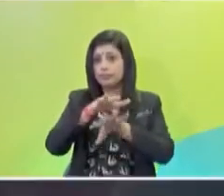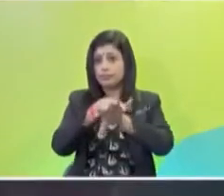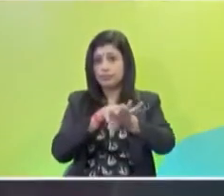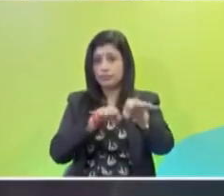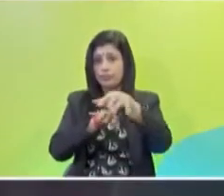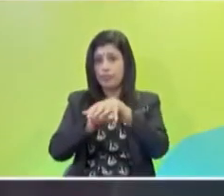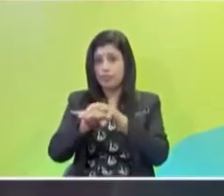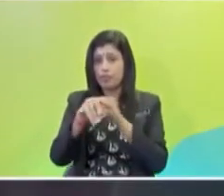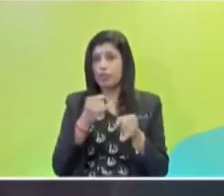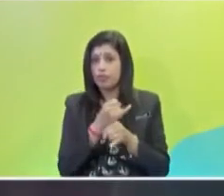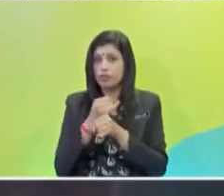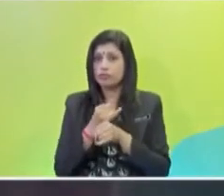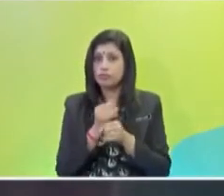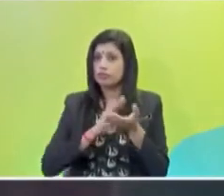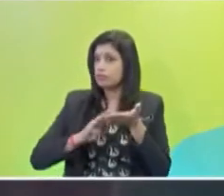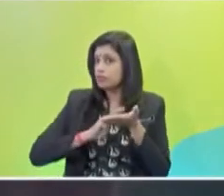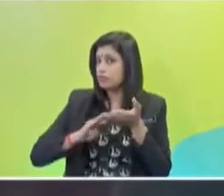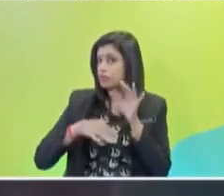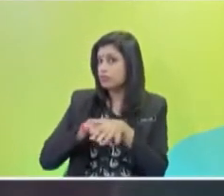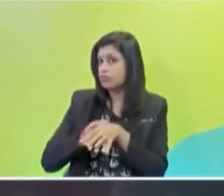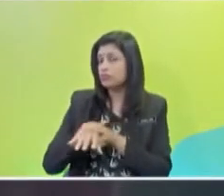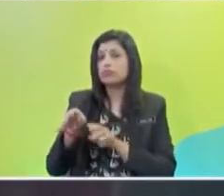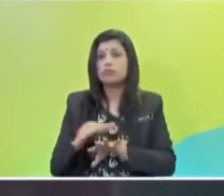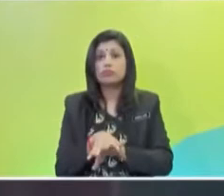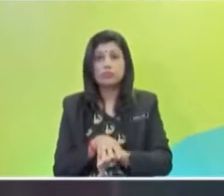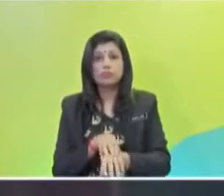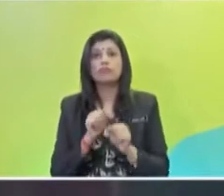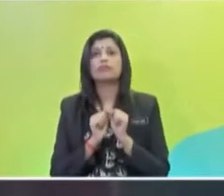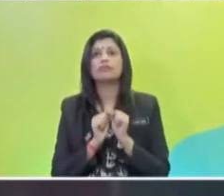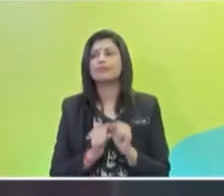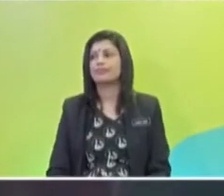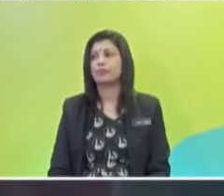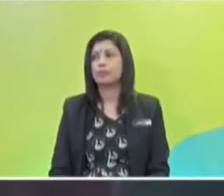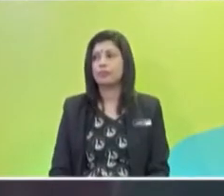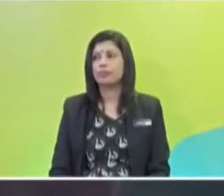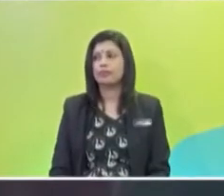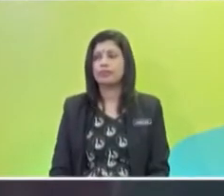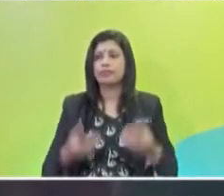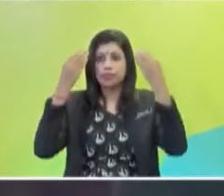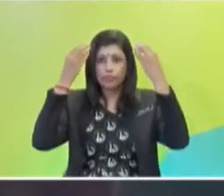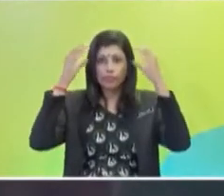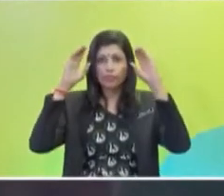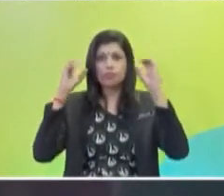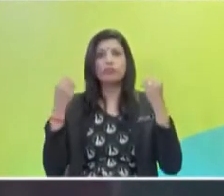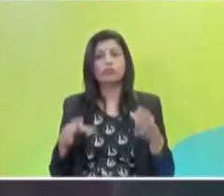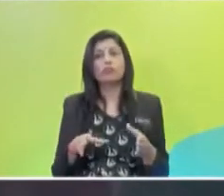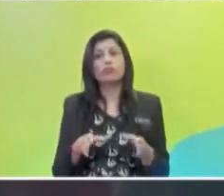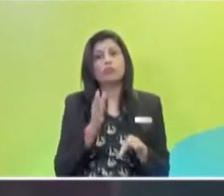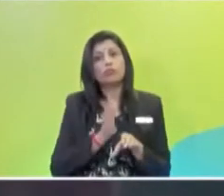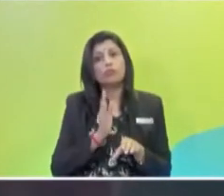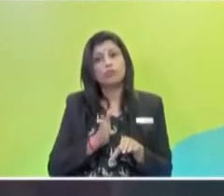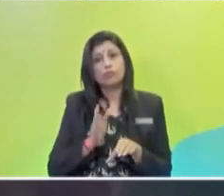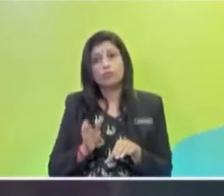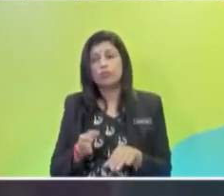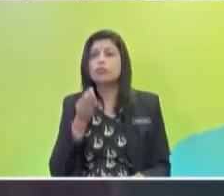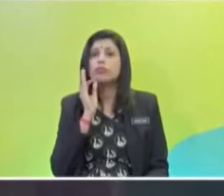Betul. Okey. Jadi, di sini cikgu dah potongkan beberapa jenis buah.